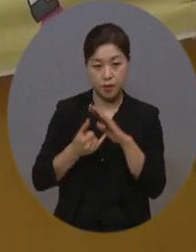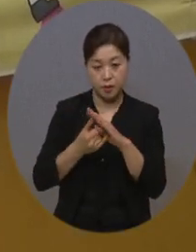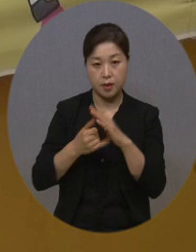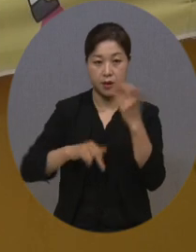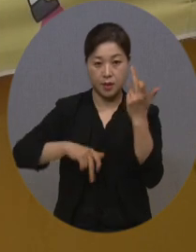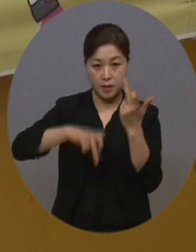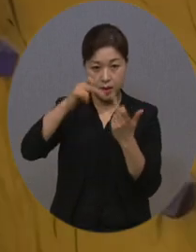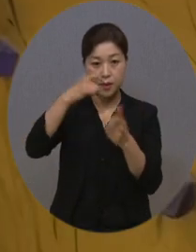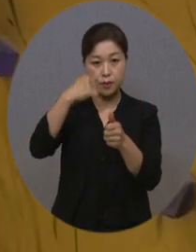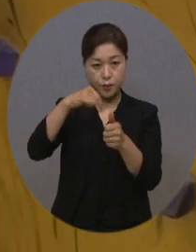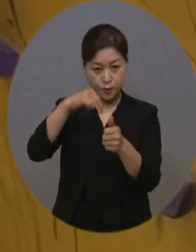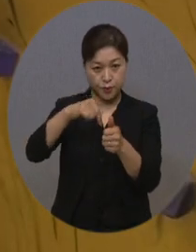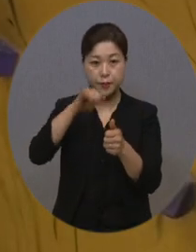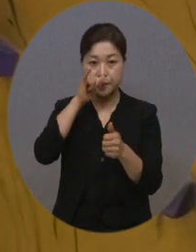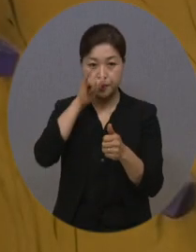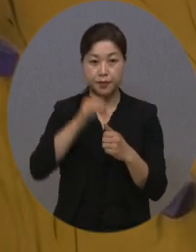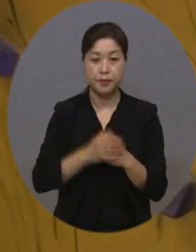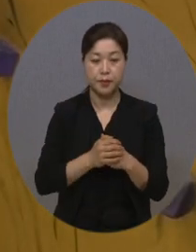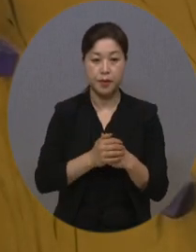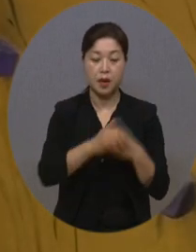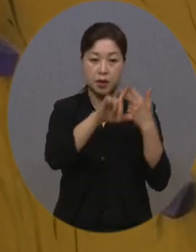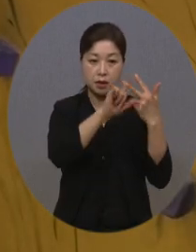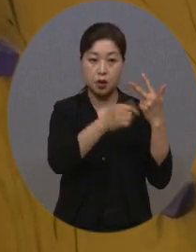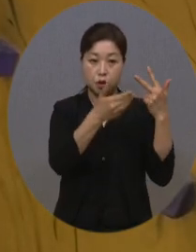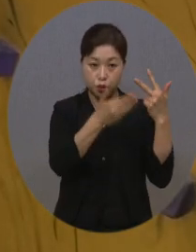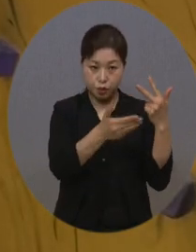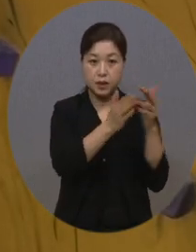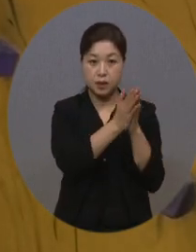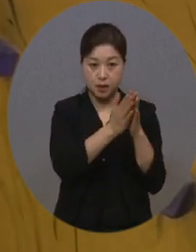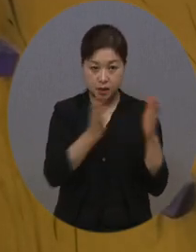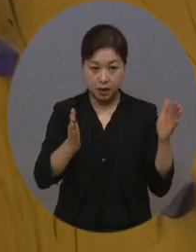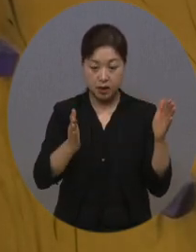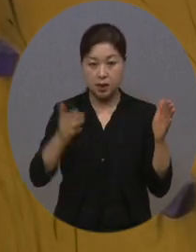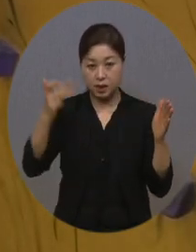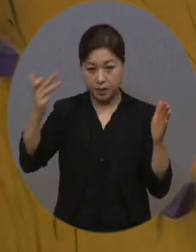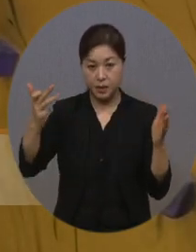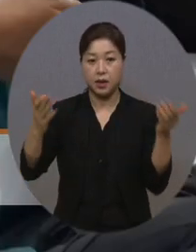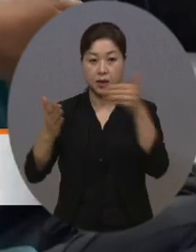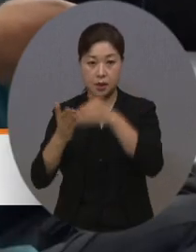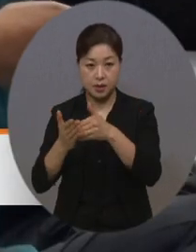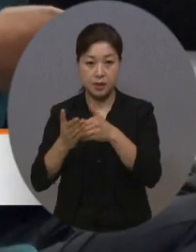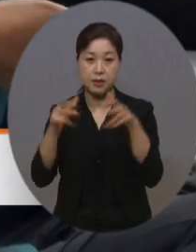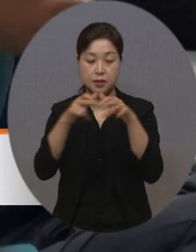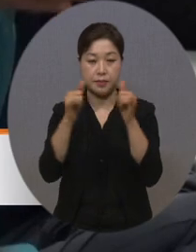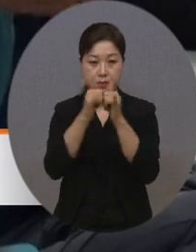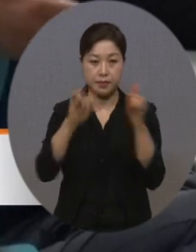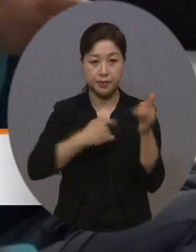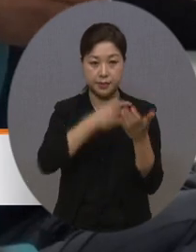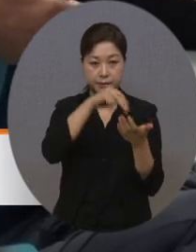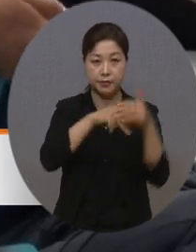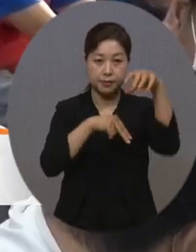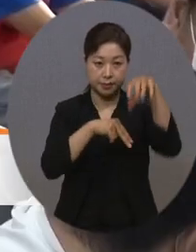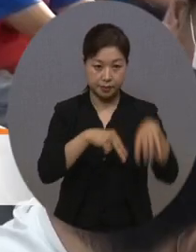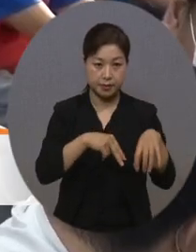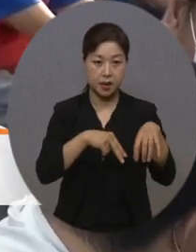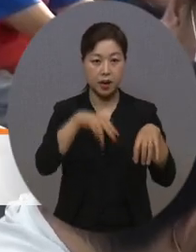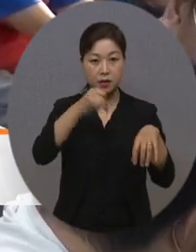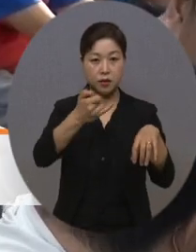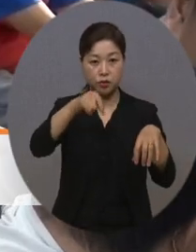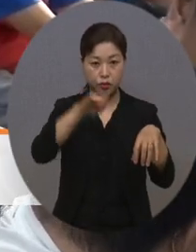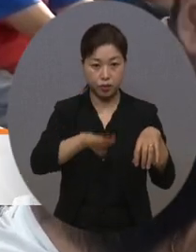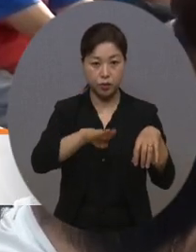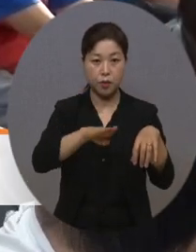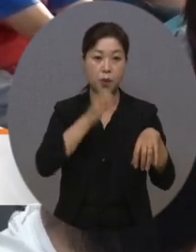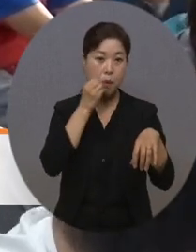있습니다 교육은 7월 9일을 시작으로 7월 18일까지 장애인 자립 짱과 그루 포옹 또 일반